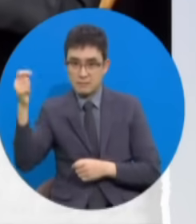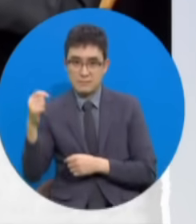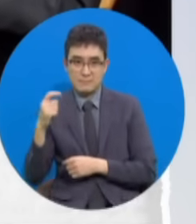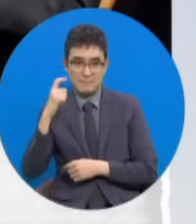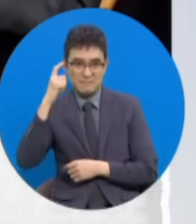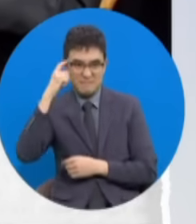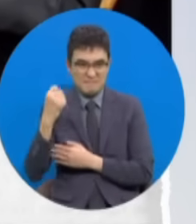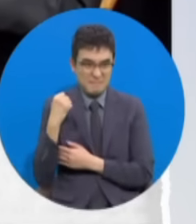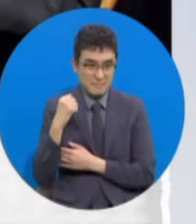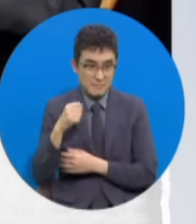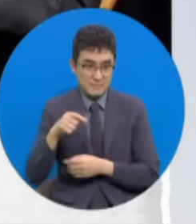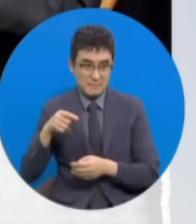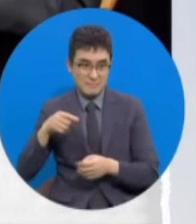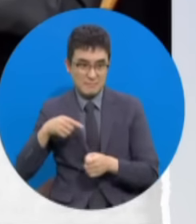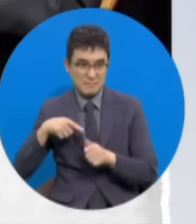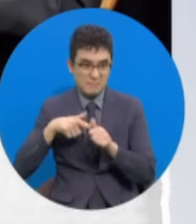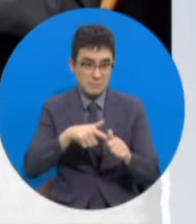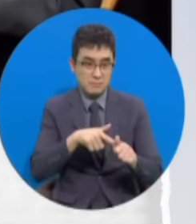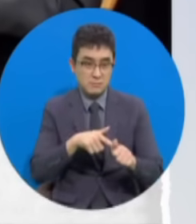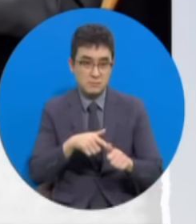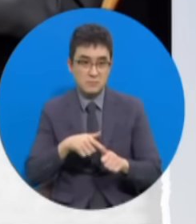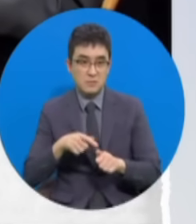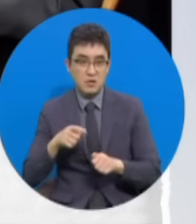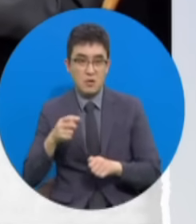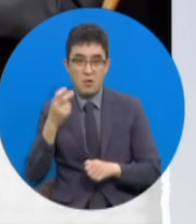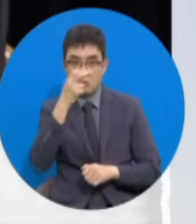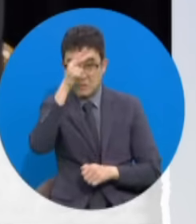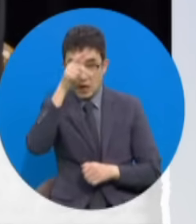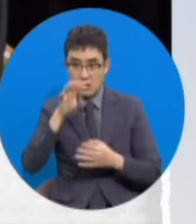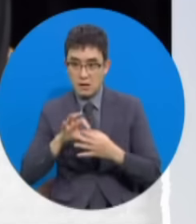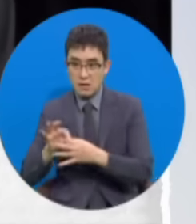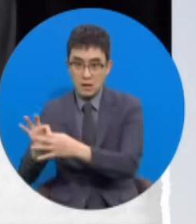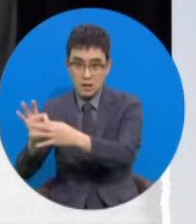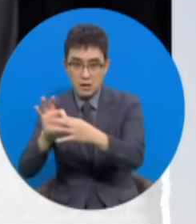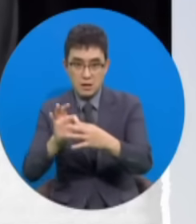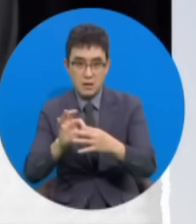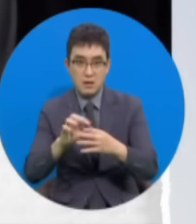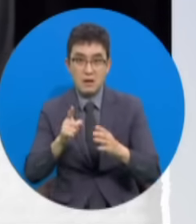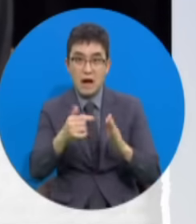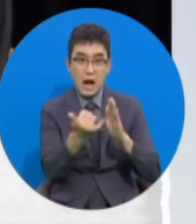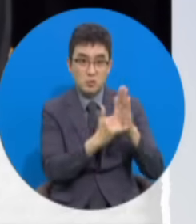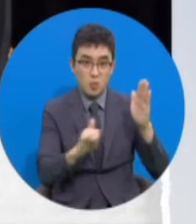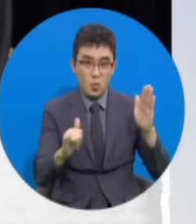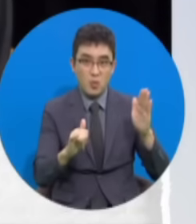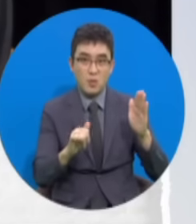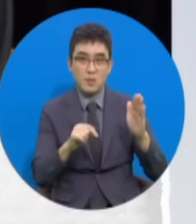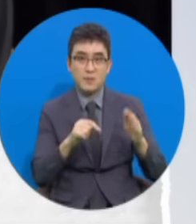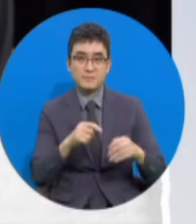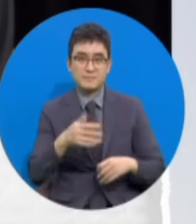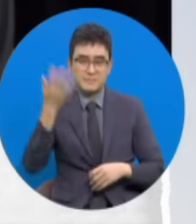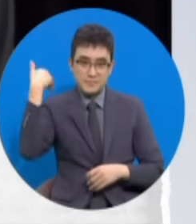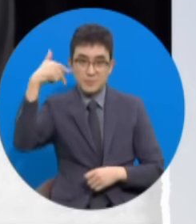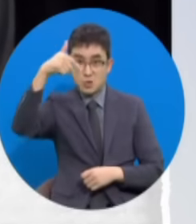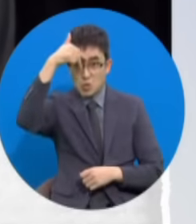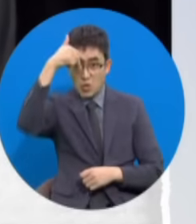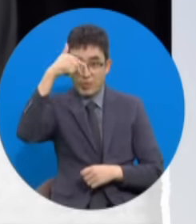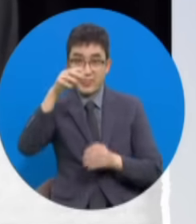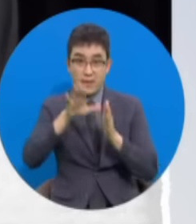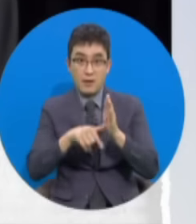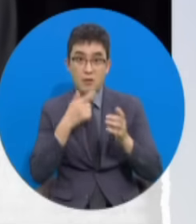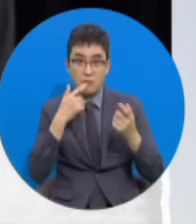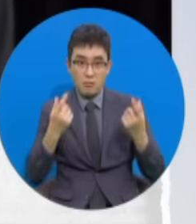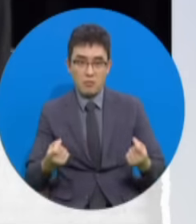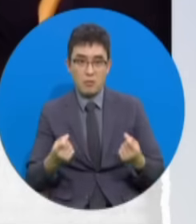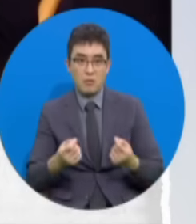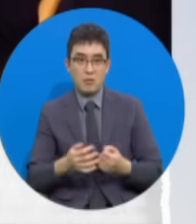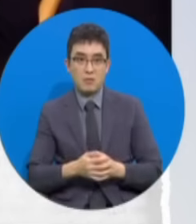벌여가면서 우리는 문제 없는데 검찰을 통해서 온 일가가 이른바 과거에 있었던 조선시대 마냥 예. 일가에